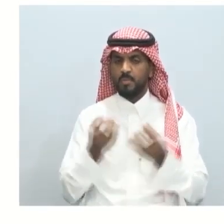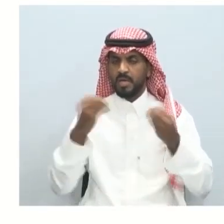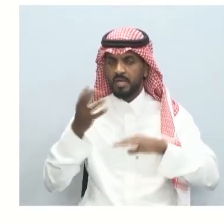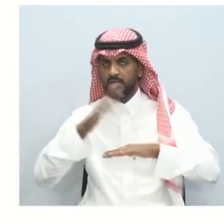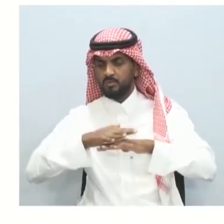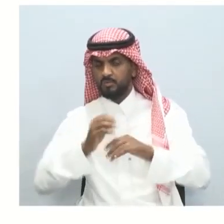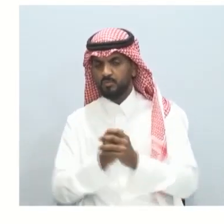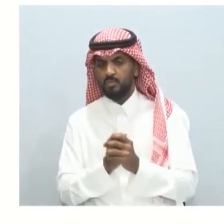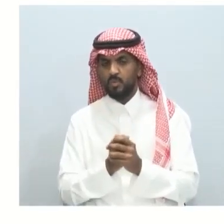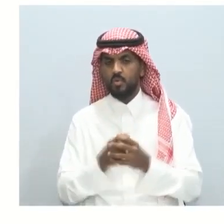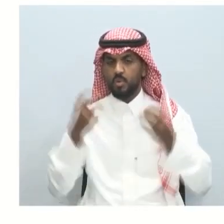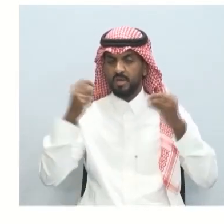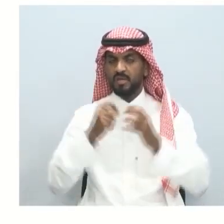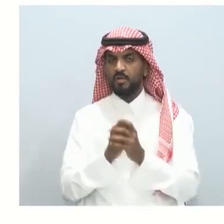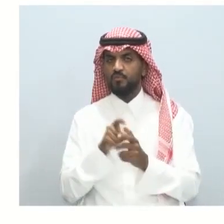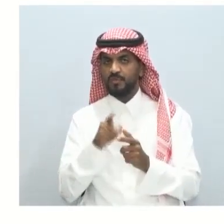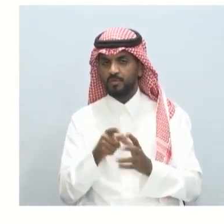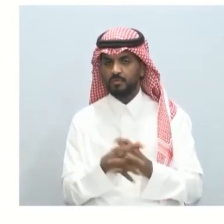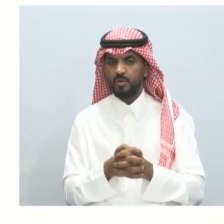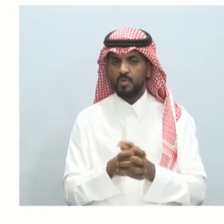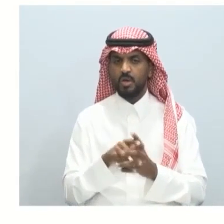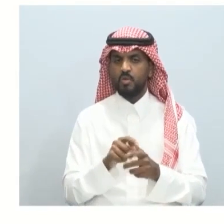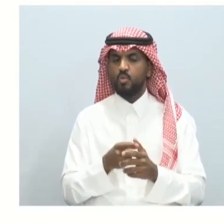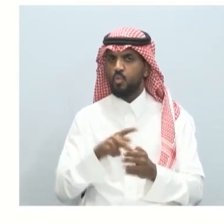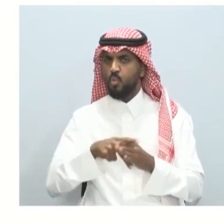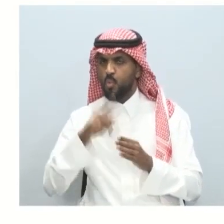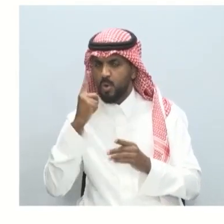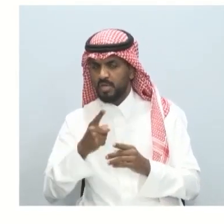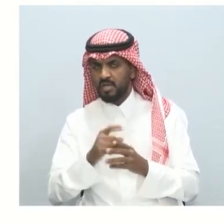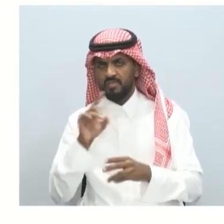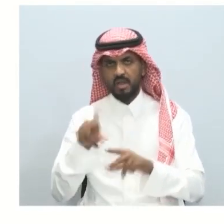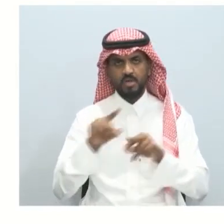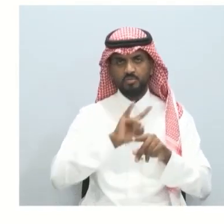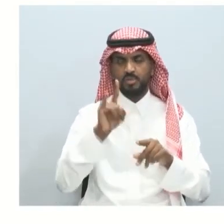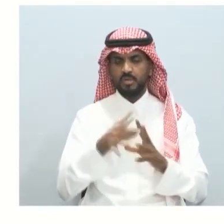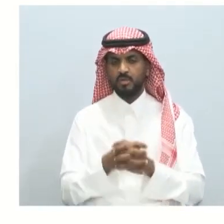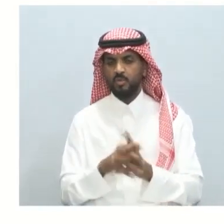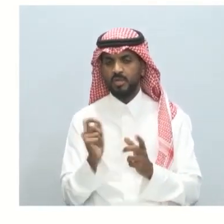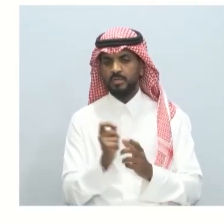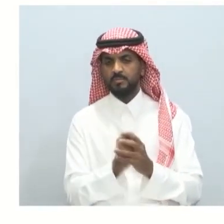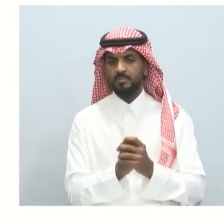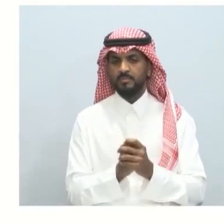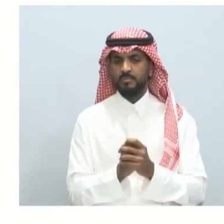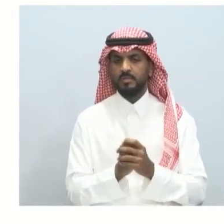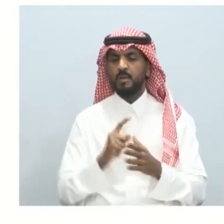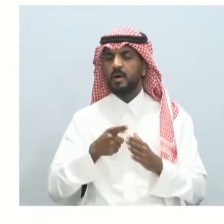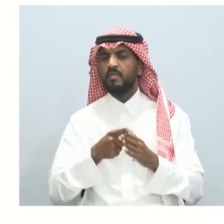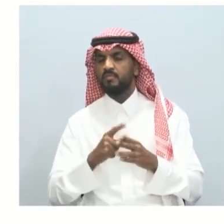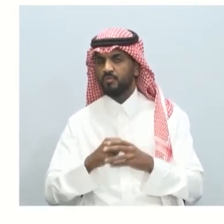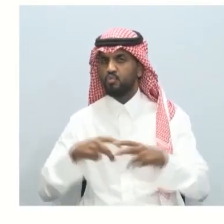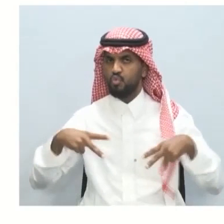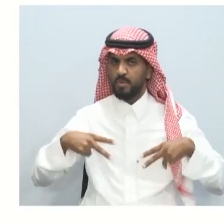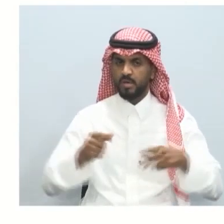عليكم وبارك الله فيكم قالوا له ويلك ان هذا لا يشبه ذاك وكتب الى بعض الامراء